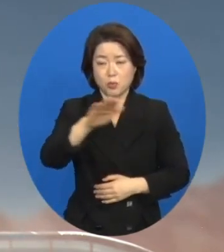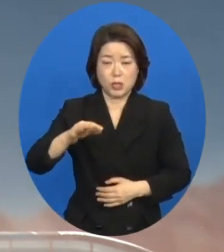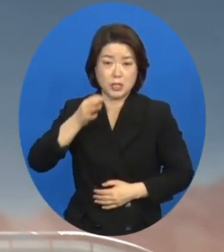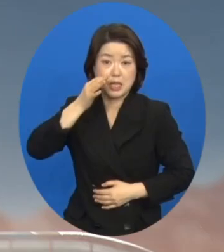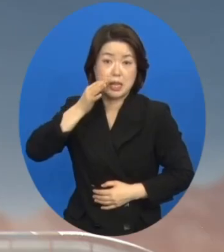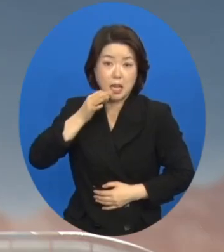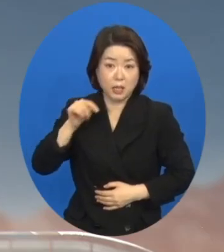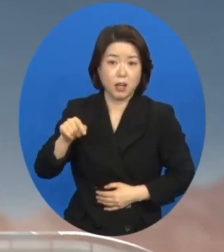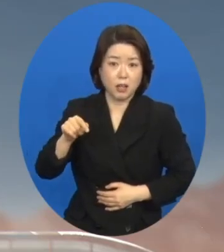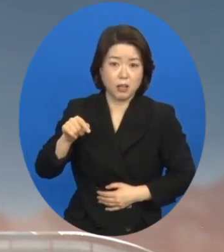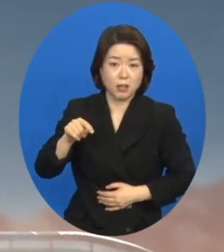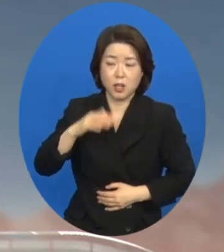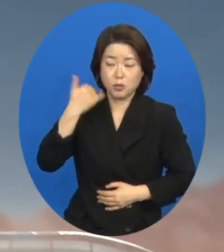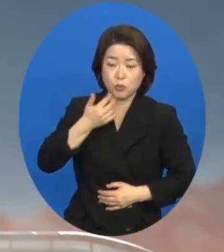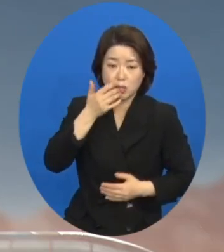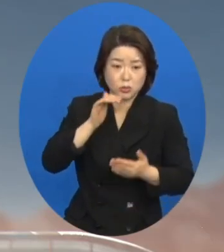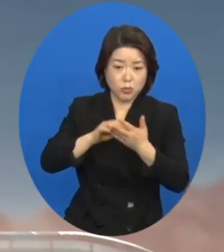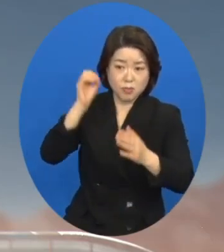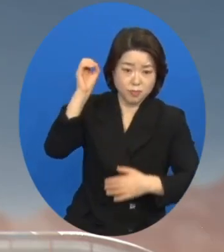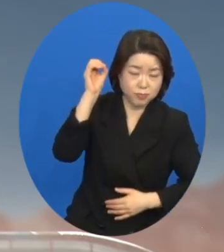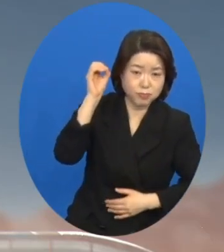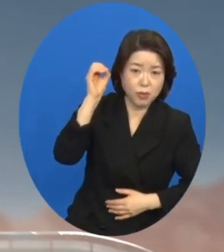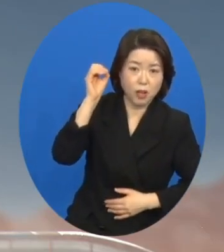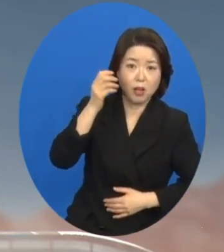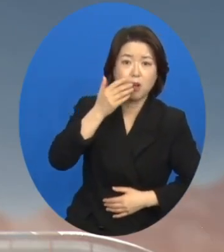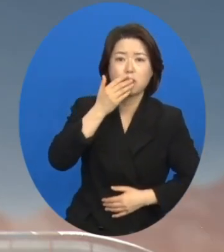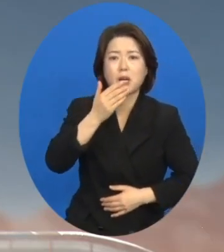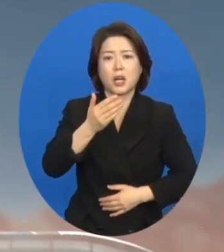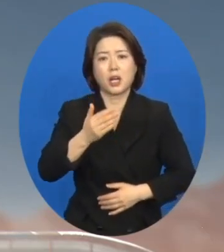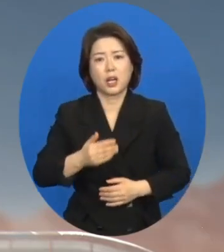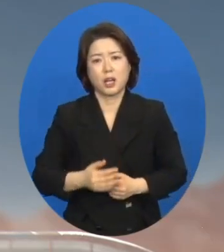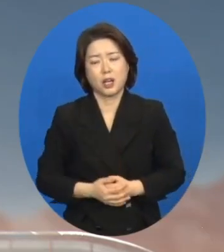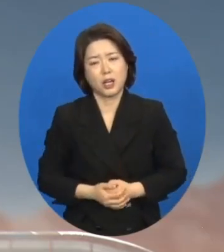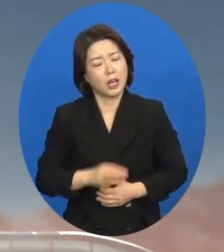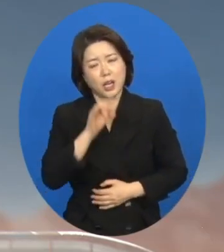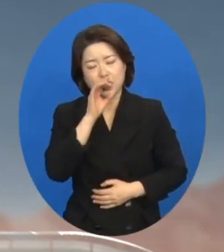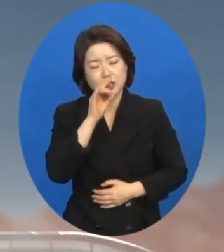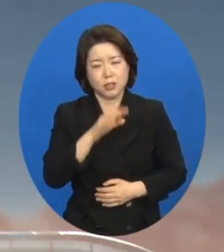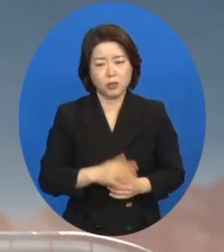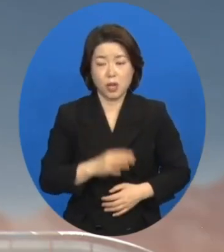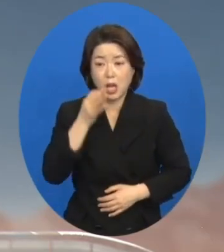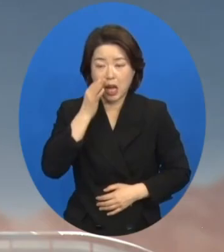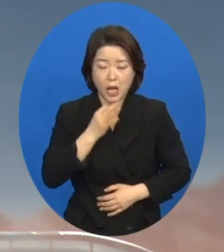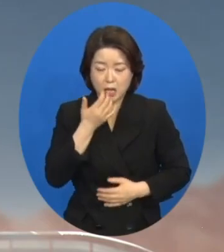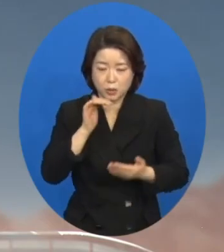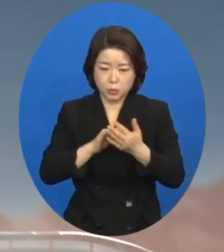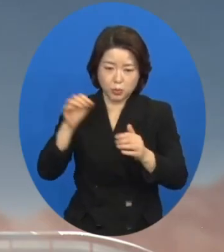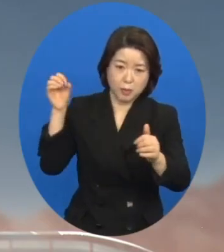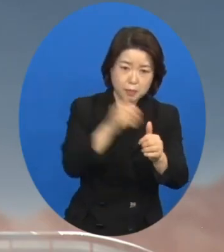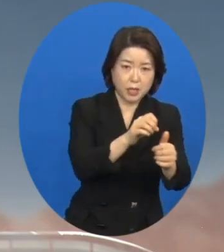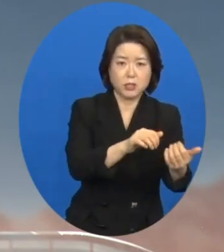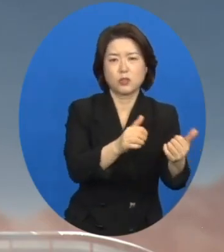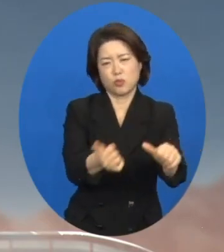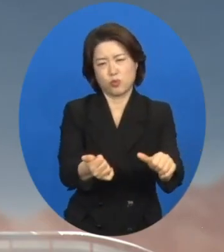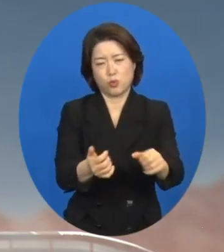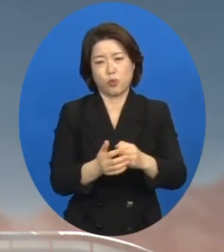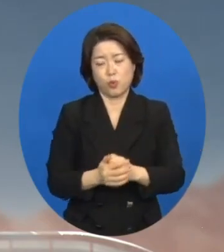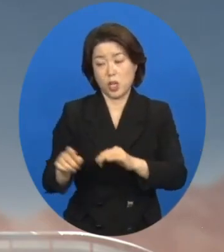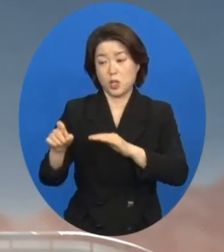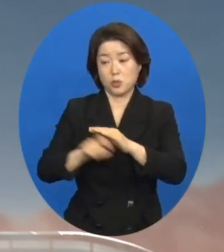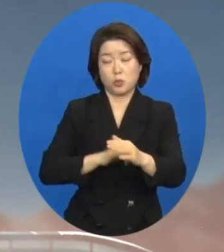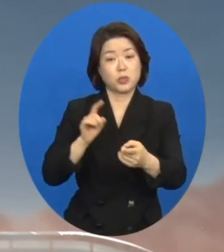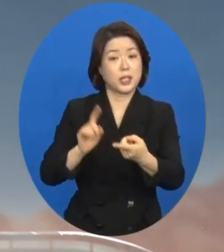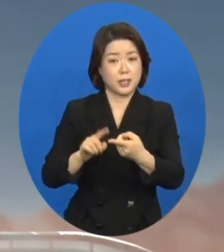아간이니까요, 누가 돌을 던질 수 있겠습니까? 아간은 돌에 맞아 죽죠. 여러분, 원래 도둑질을 한 거에 대한